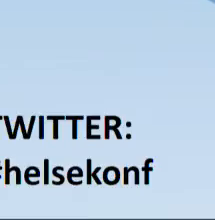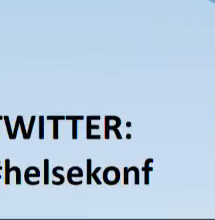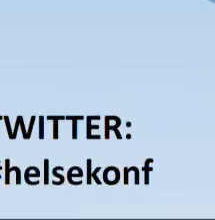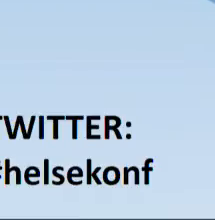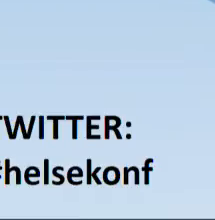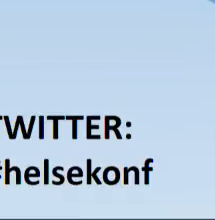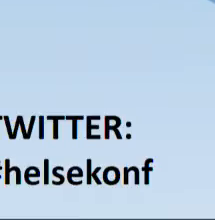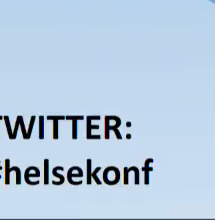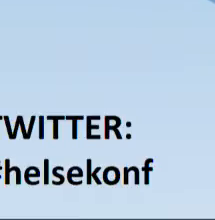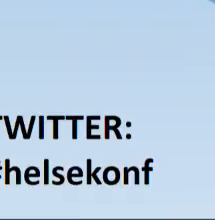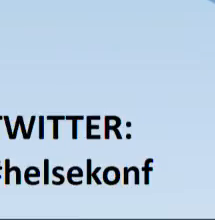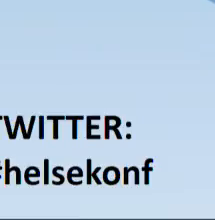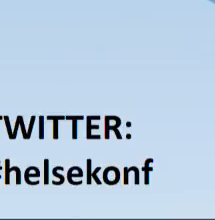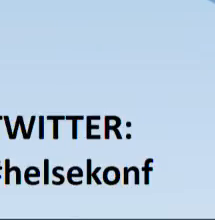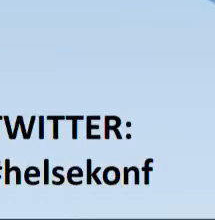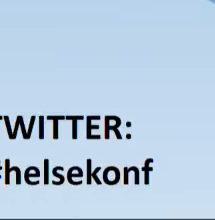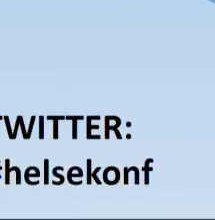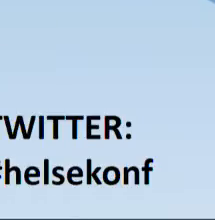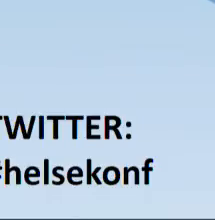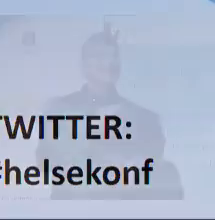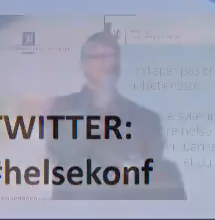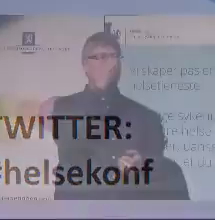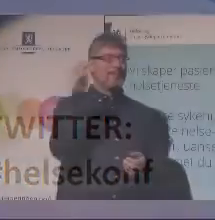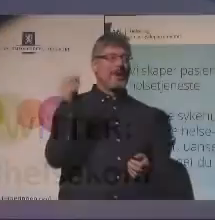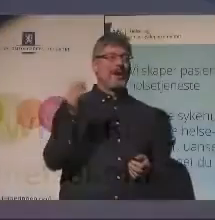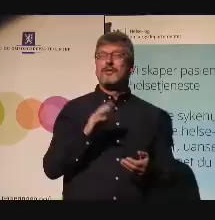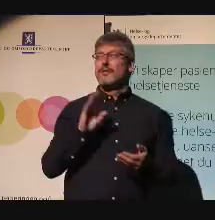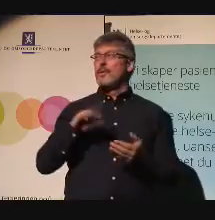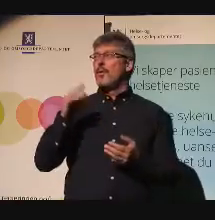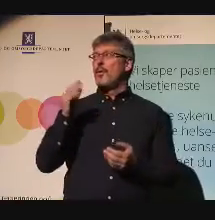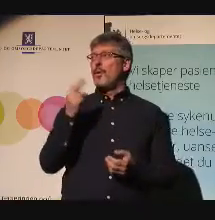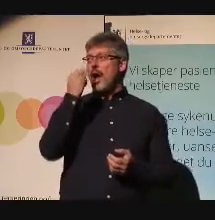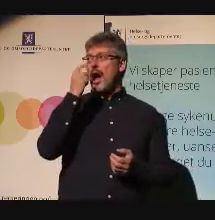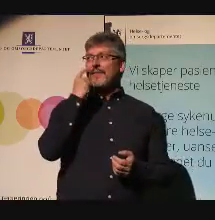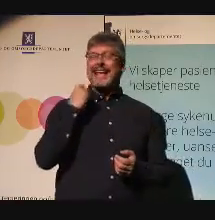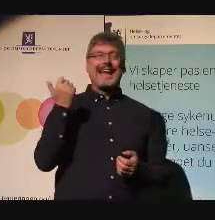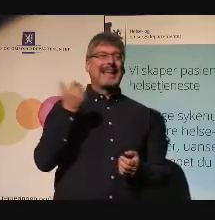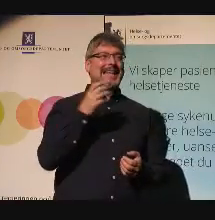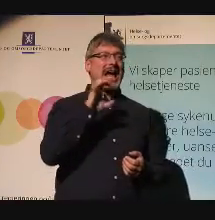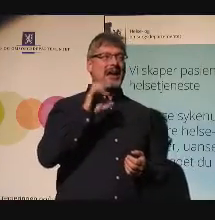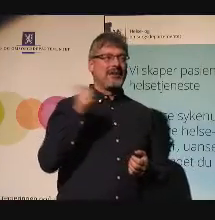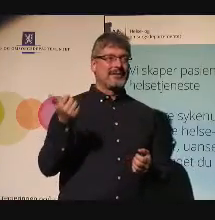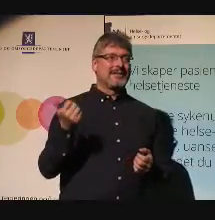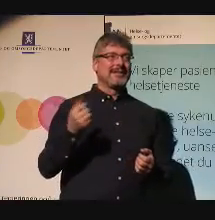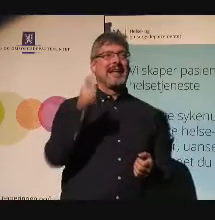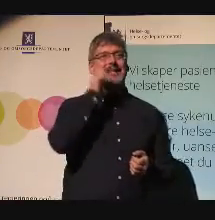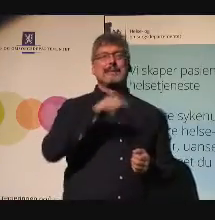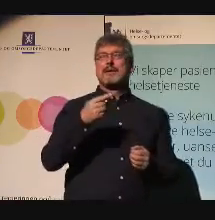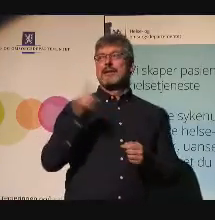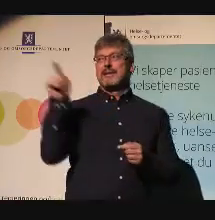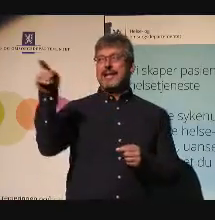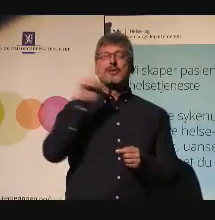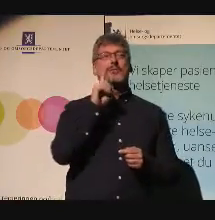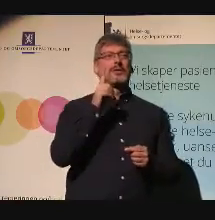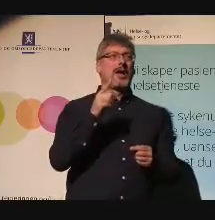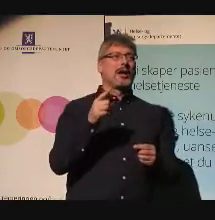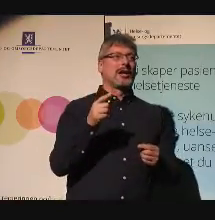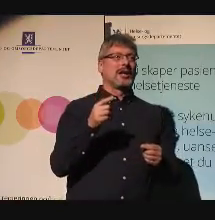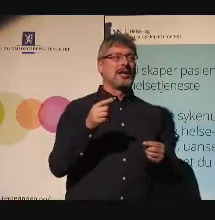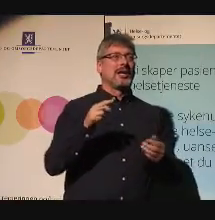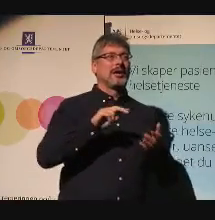Tusen takk til statssekretærene Lisbeth Normann og Anne-Grete Erlandsen. Lisbeth sånn til daglig den som håndterer primærhelsetjenesten